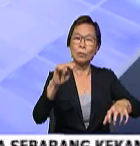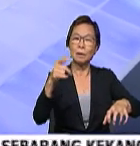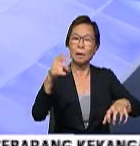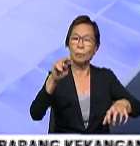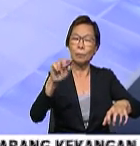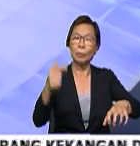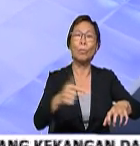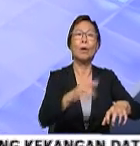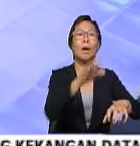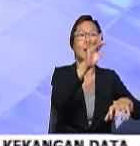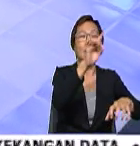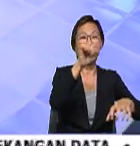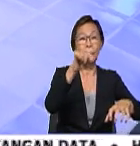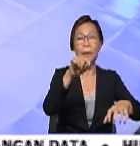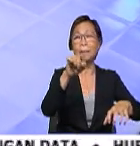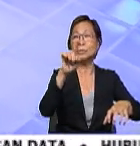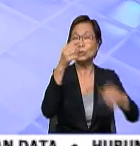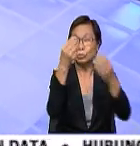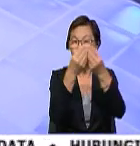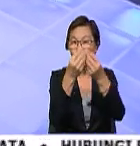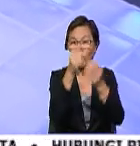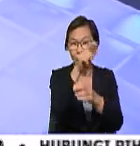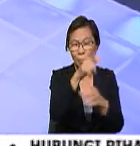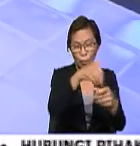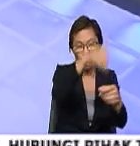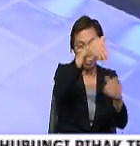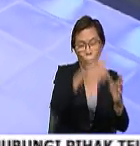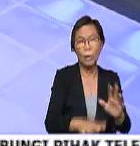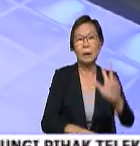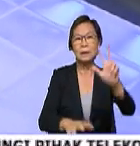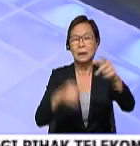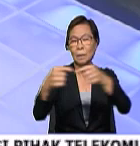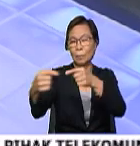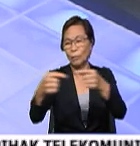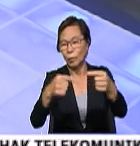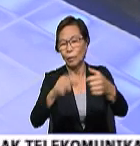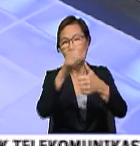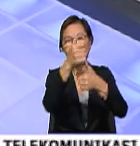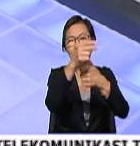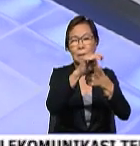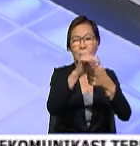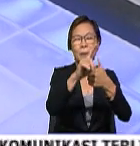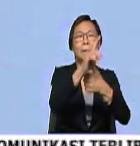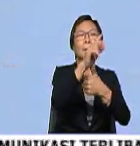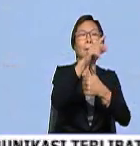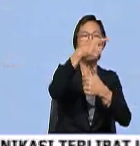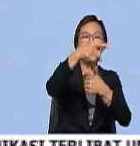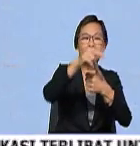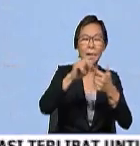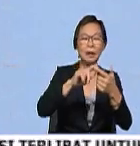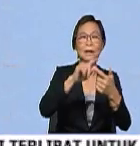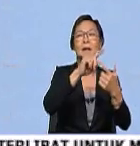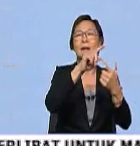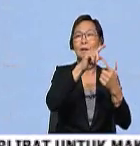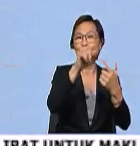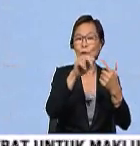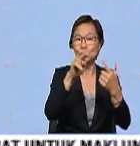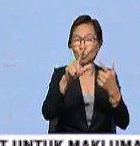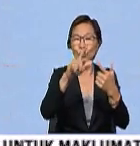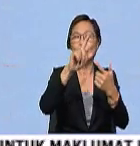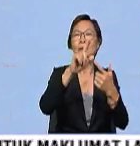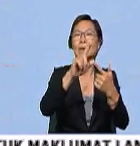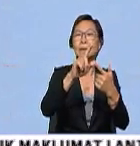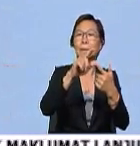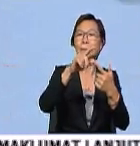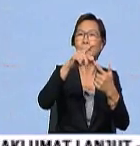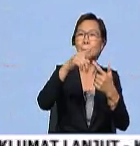8,661 inilah jumlah pengundinya menemukan tiga penjuru Abu Hashim Abdul Samad PN, Zulkifli Muhammad Zain BN dan juga Zairi Sungguh